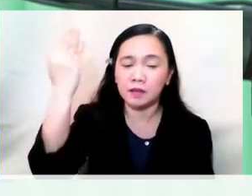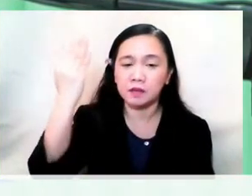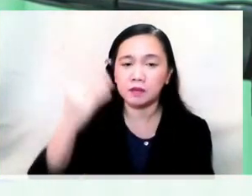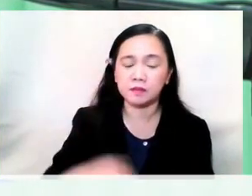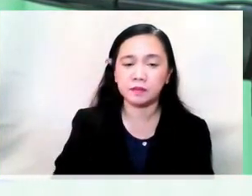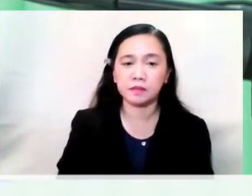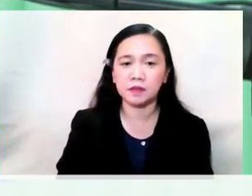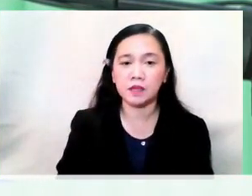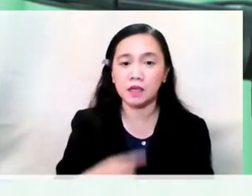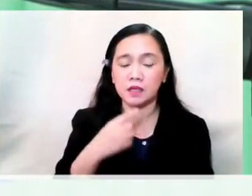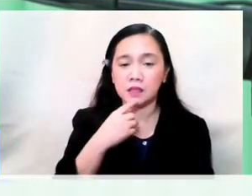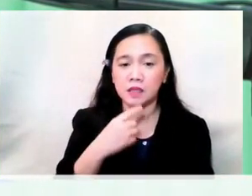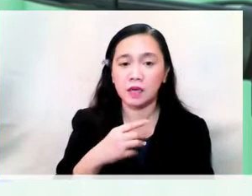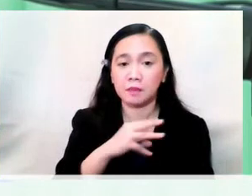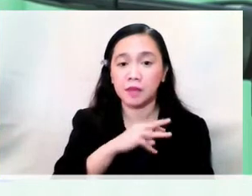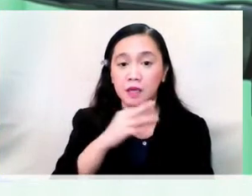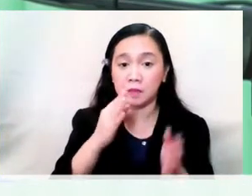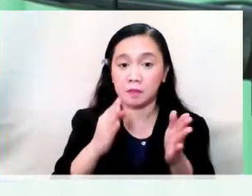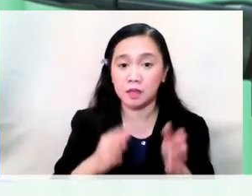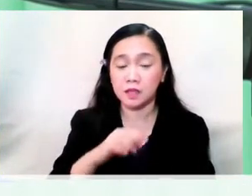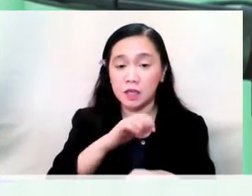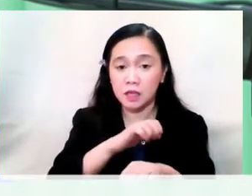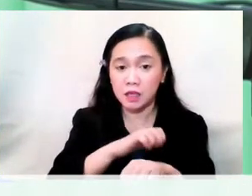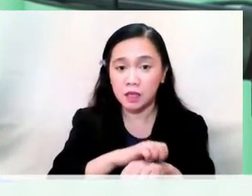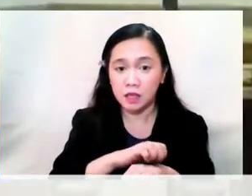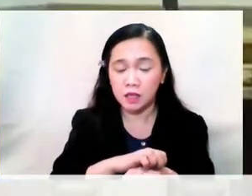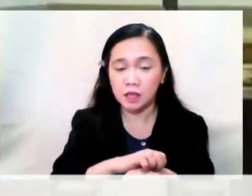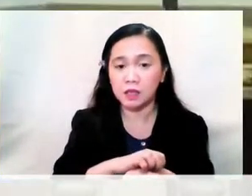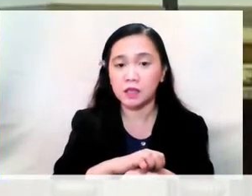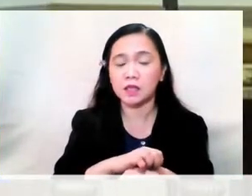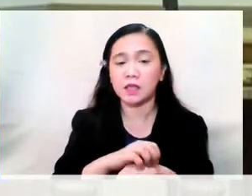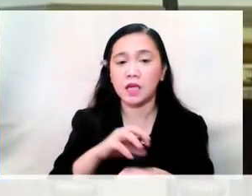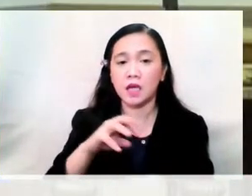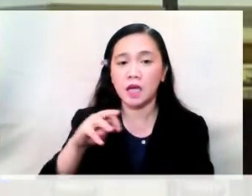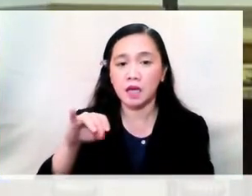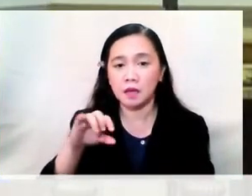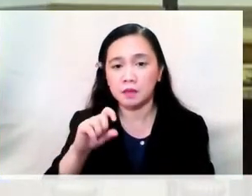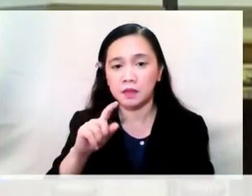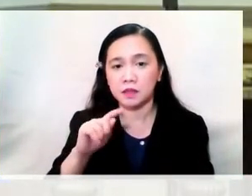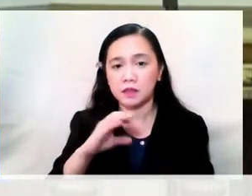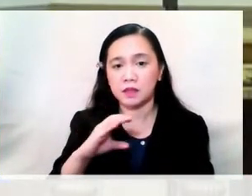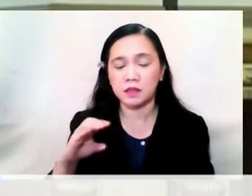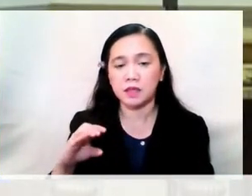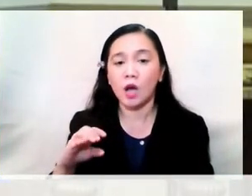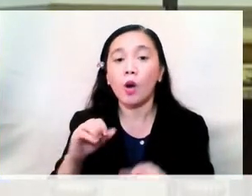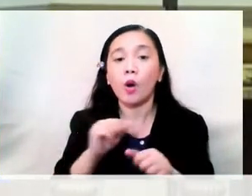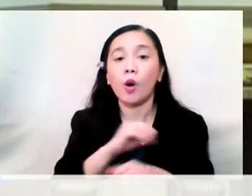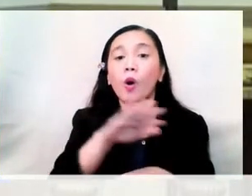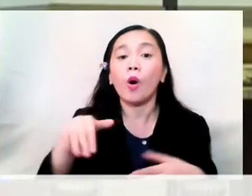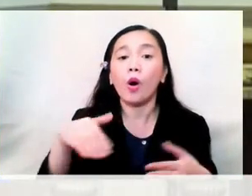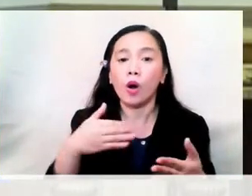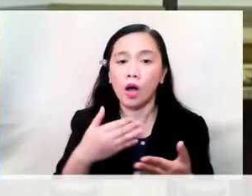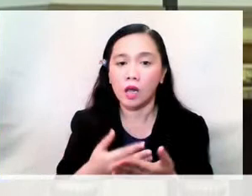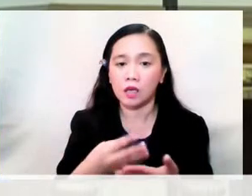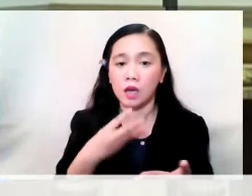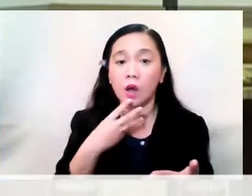Eckhart, isang English mystic, "All is well. All will be